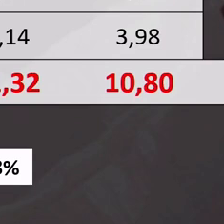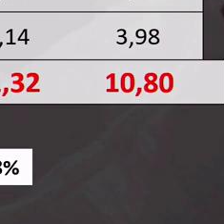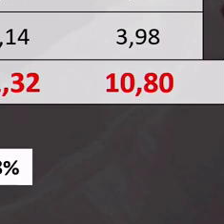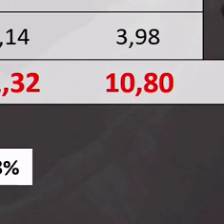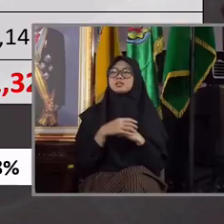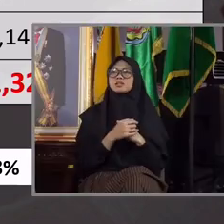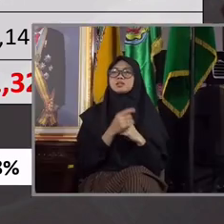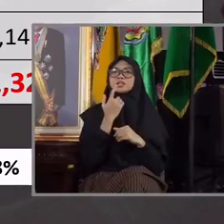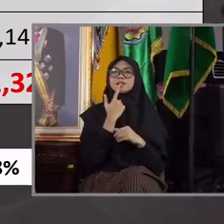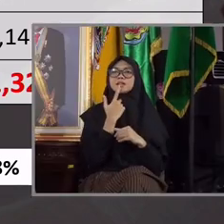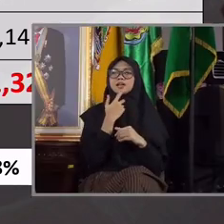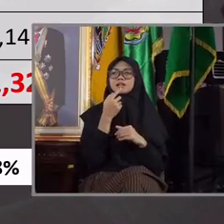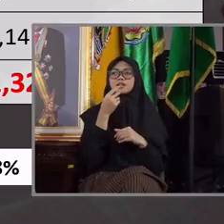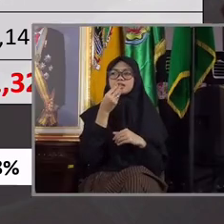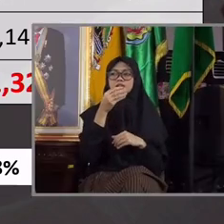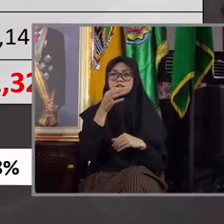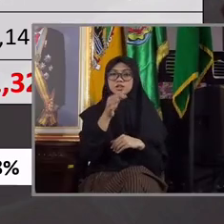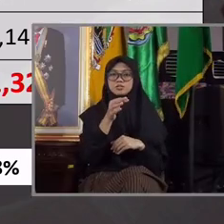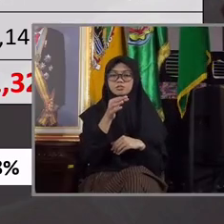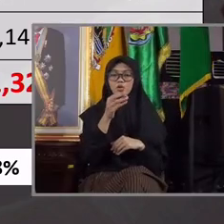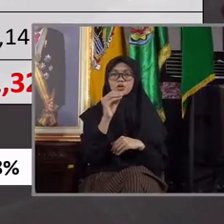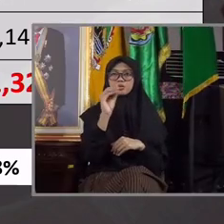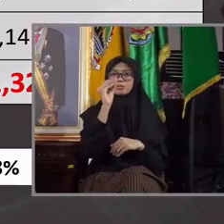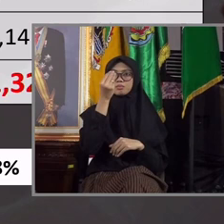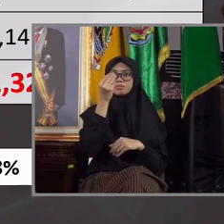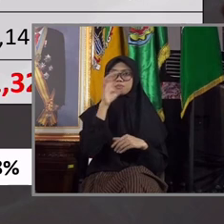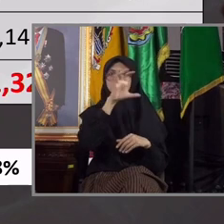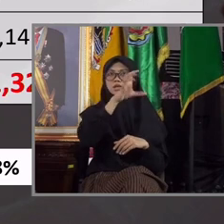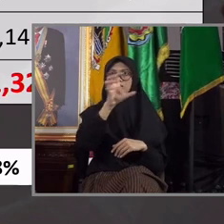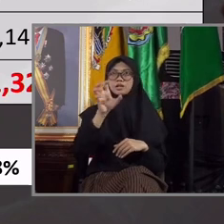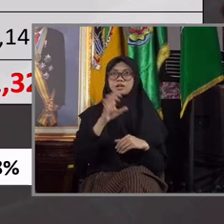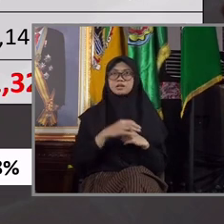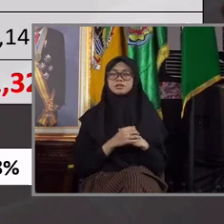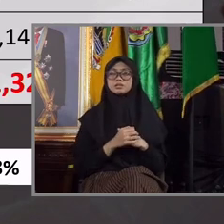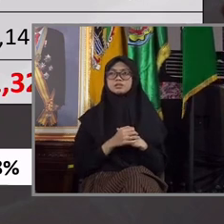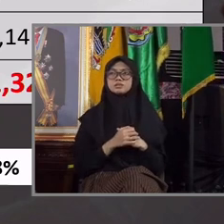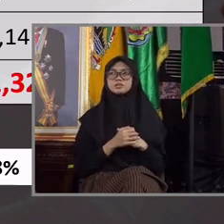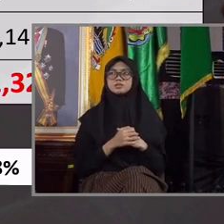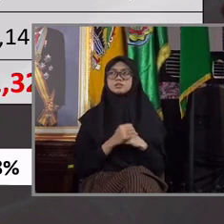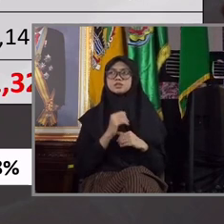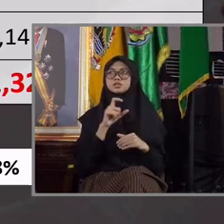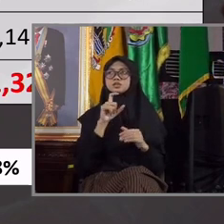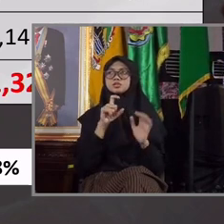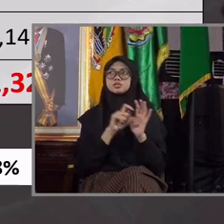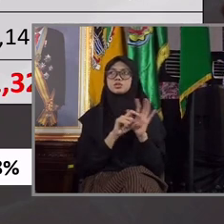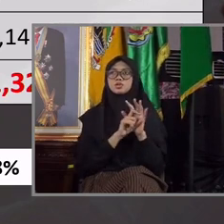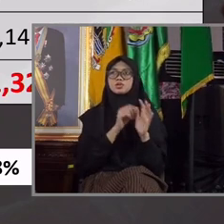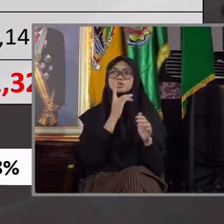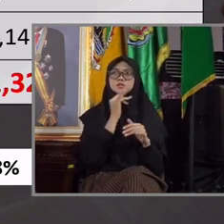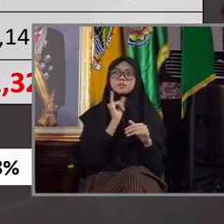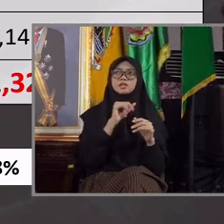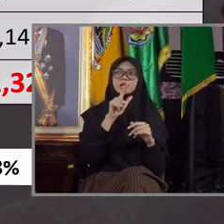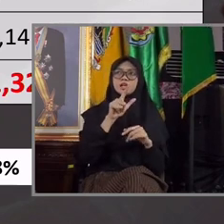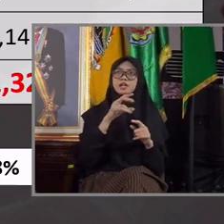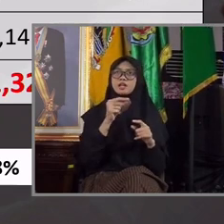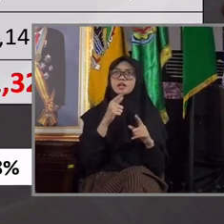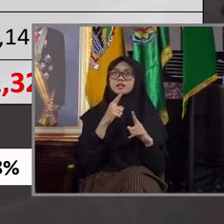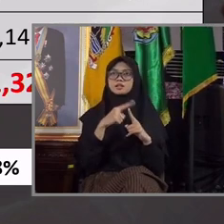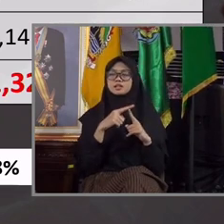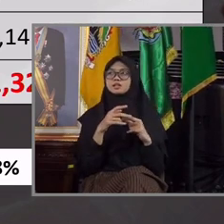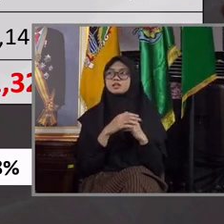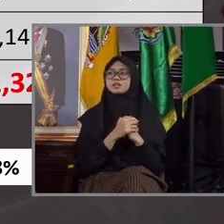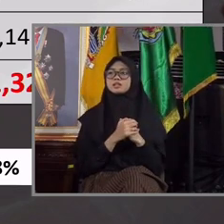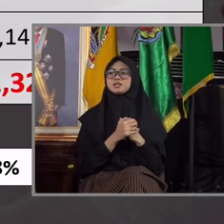alasannya Yono w maka tadi yang strategis elarti yang sifatnya memperlancar masyarakat memang